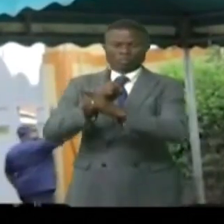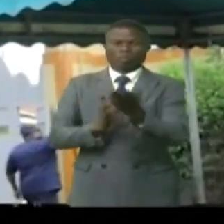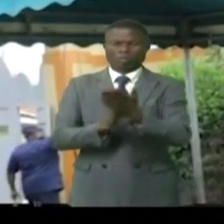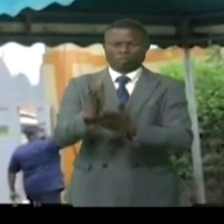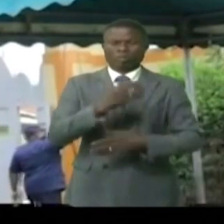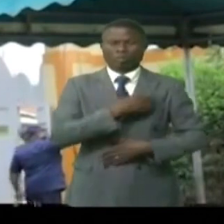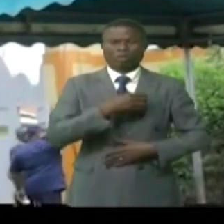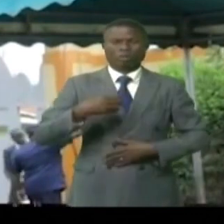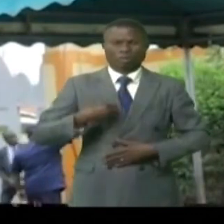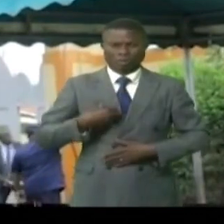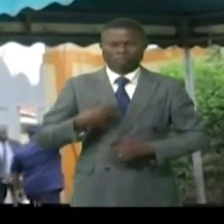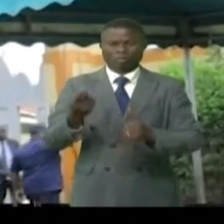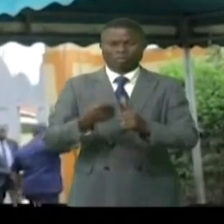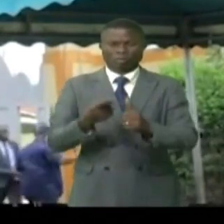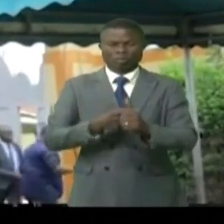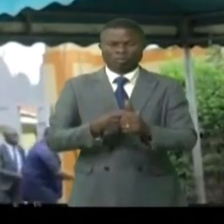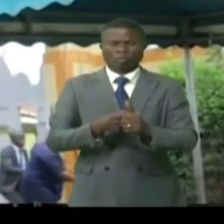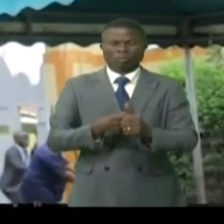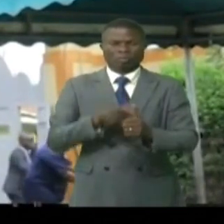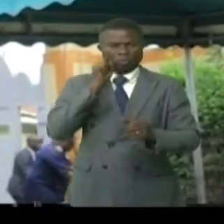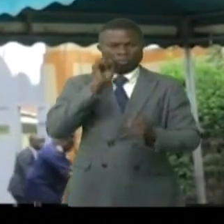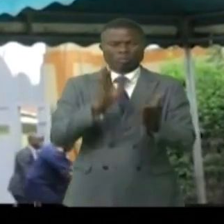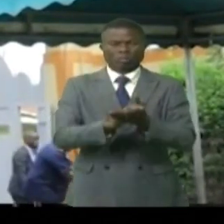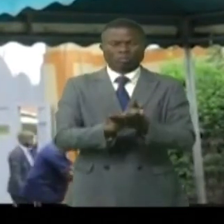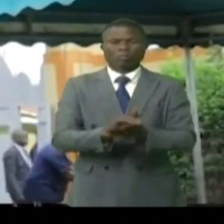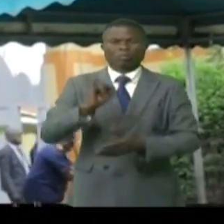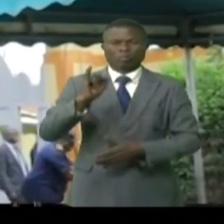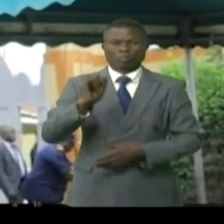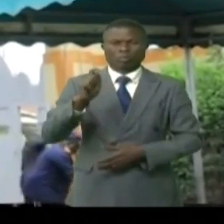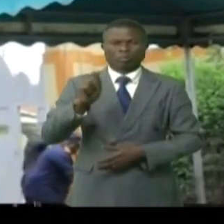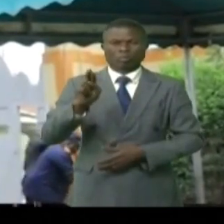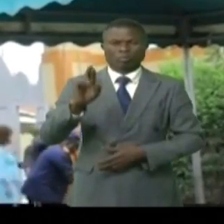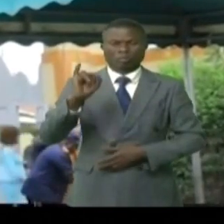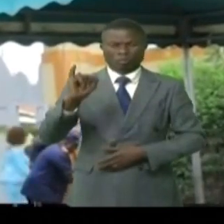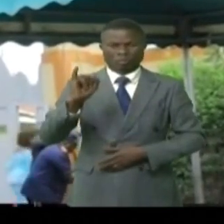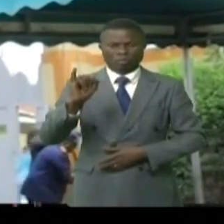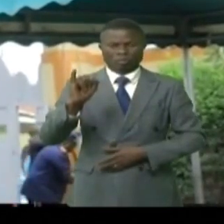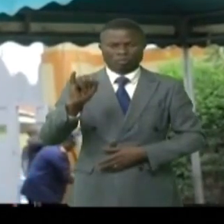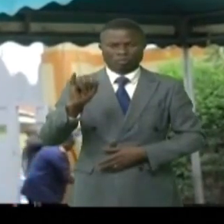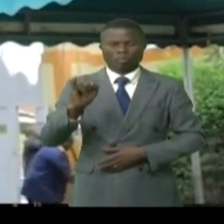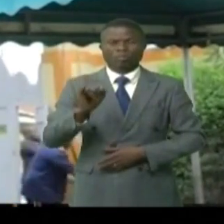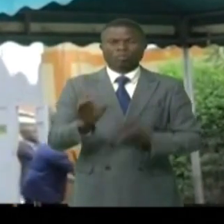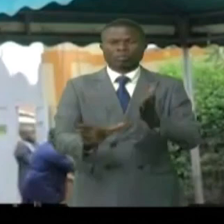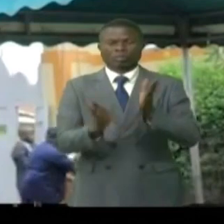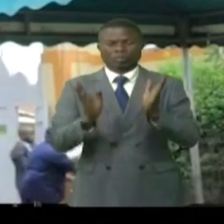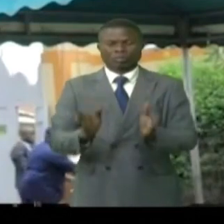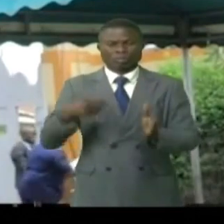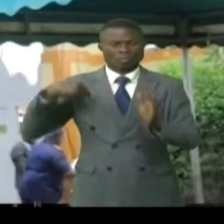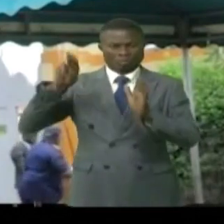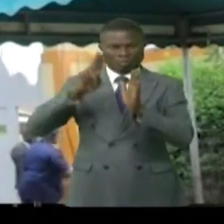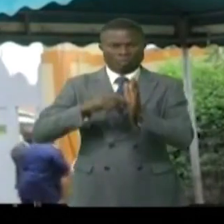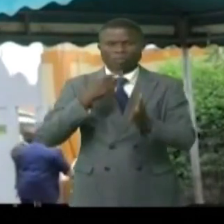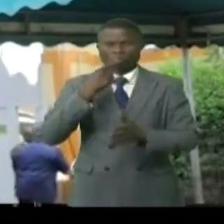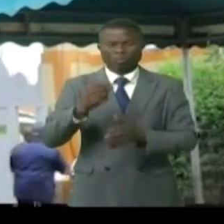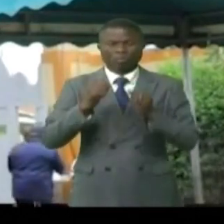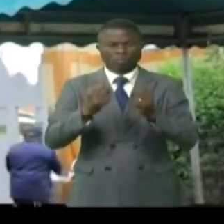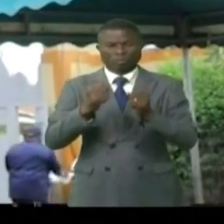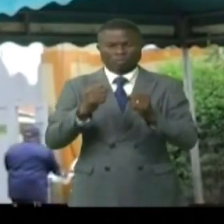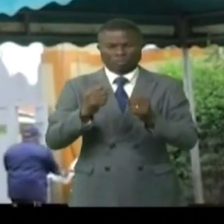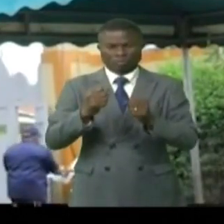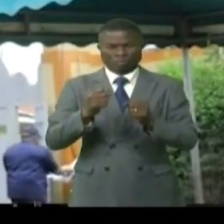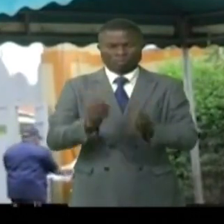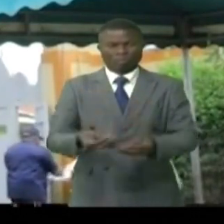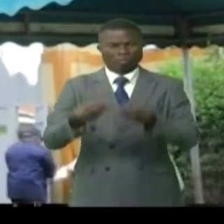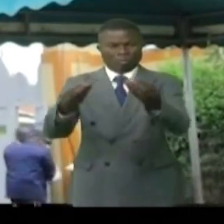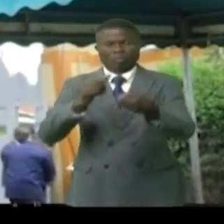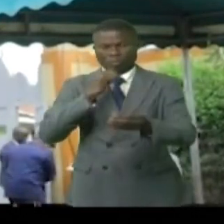que femmes et surtout femmes ituriennes. Comme vient de dire l'intérimaire gouverneur, que le pouvoir ne se donne